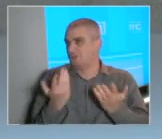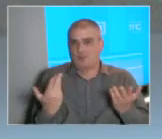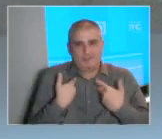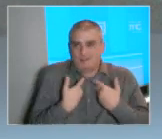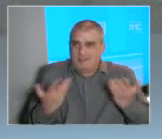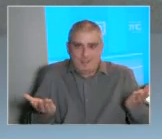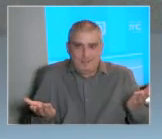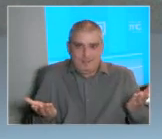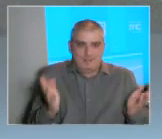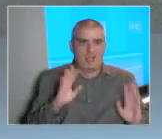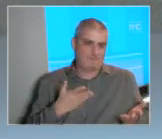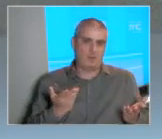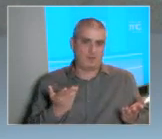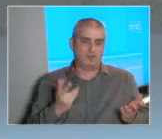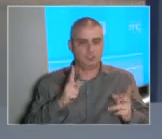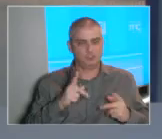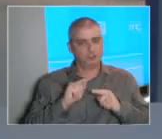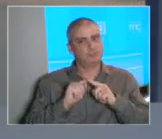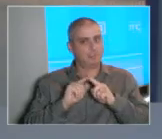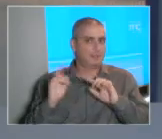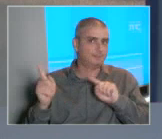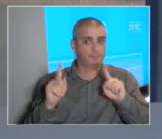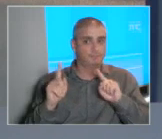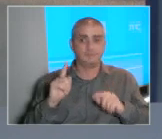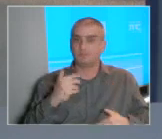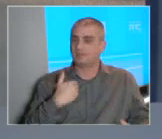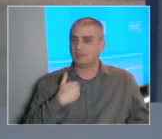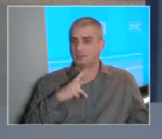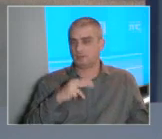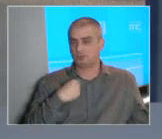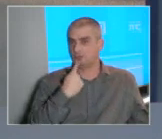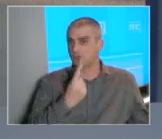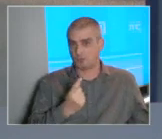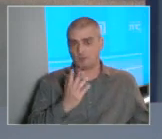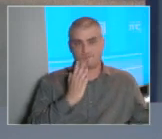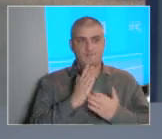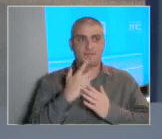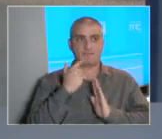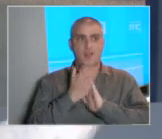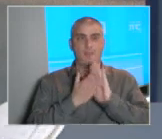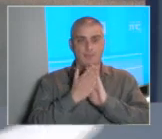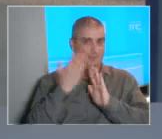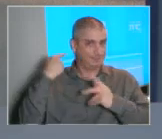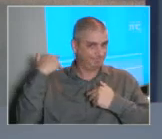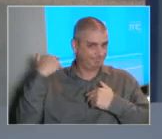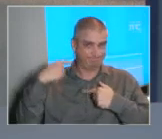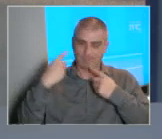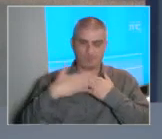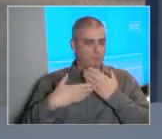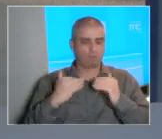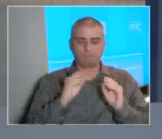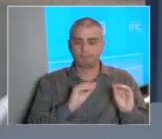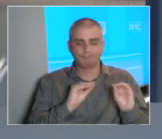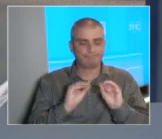אין בשורות למרות שיש איתותים כאלה ואחרים. אני, כמו שאני אומר ואמרתי כאן, בימים האחרונים לא הייתה שום